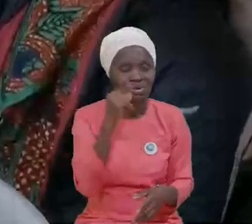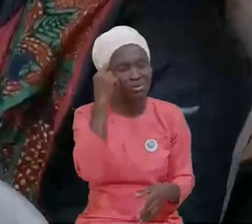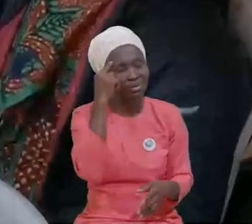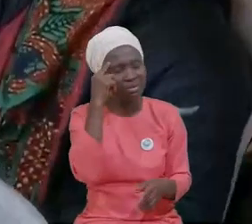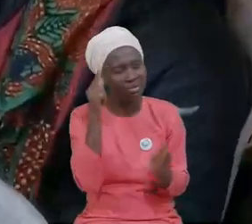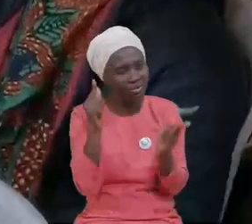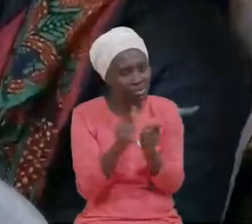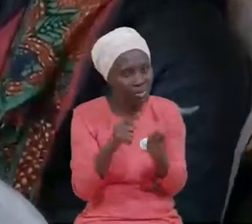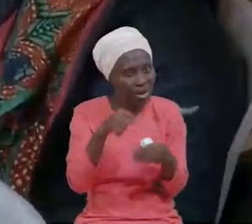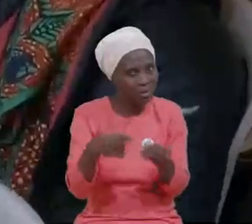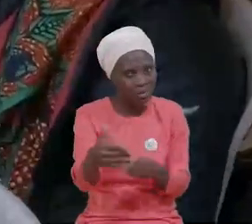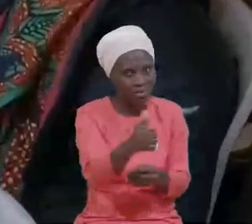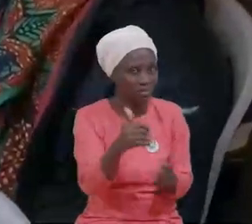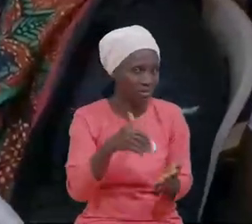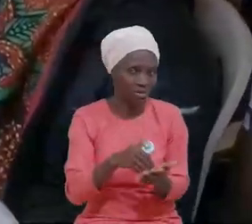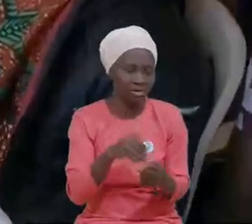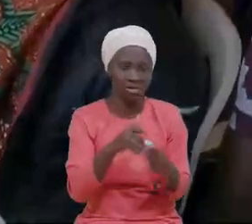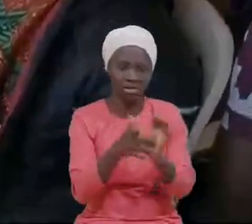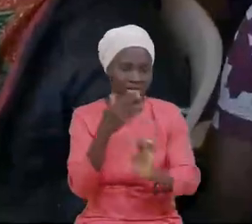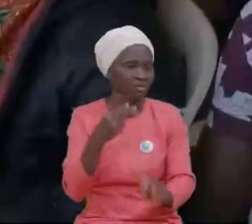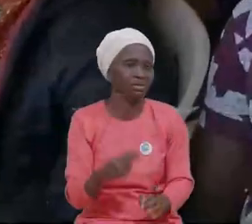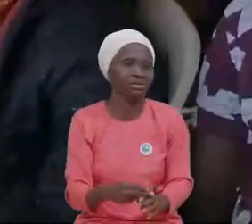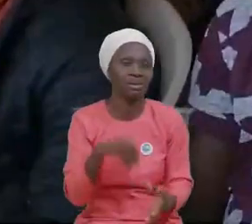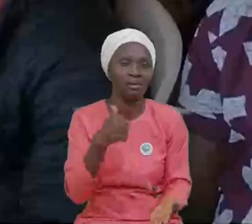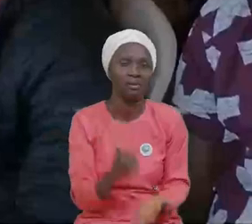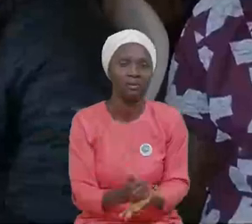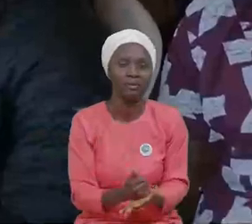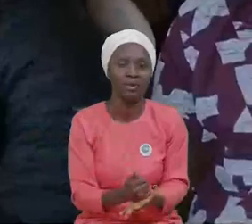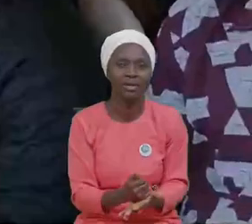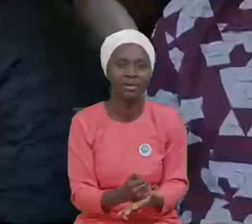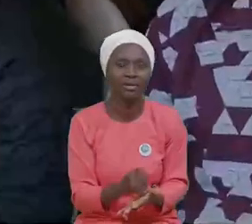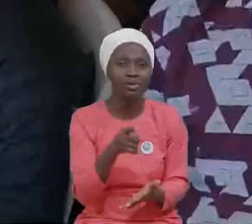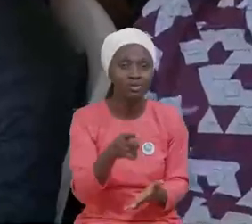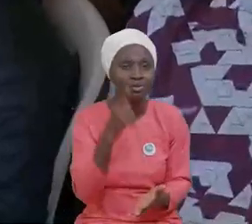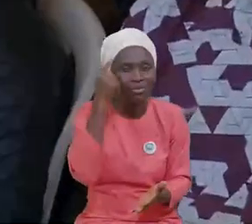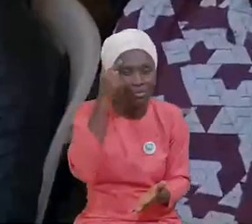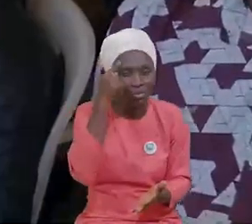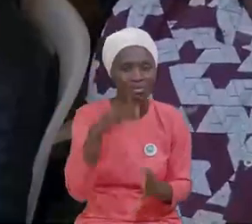tu ne vas plus réfléchir petitement te concernant au nom de Jésus.